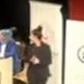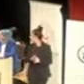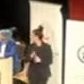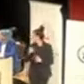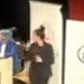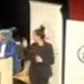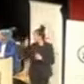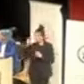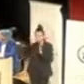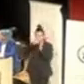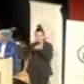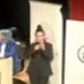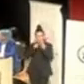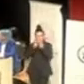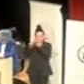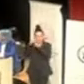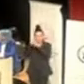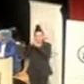arayüzünü görüyoruz burada da.